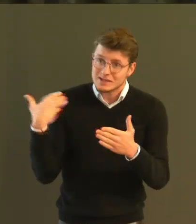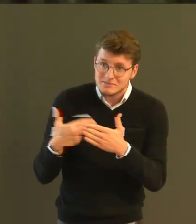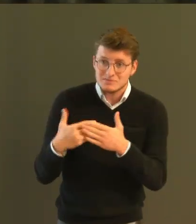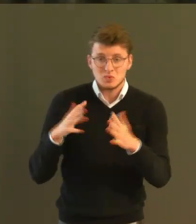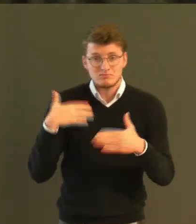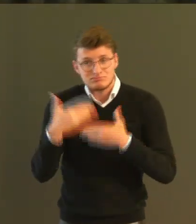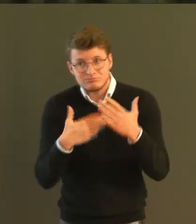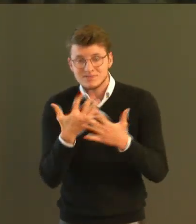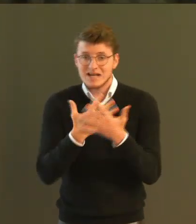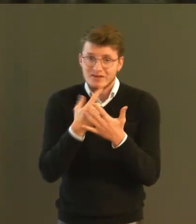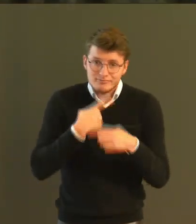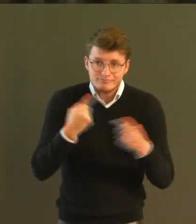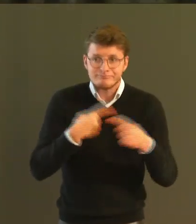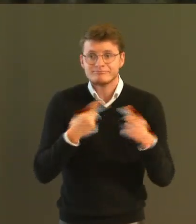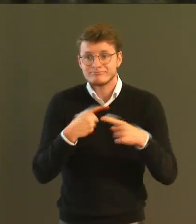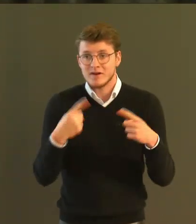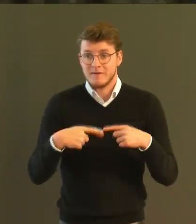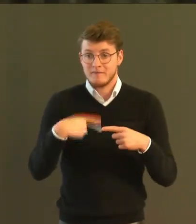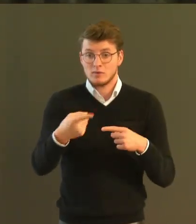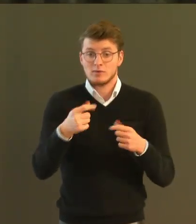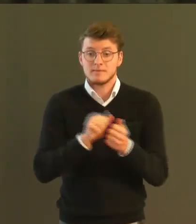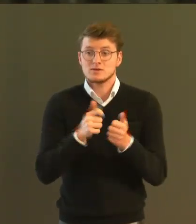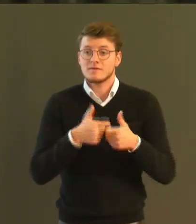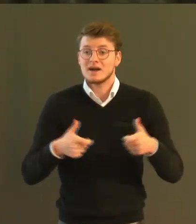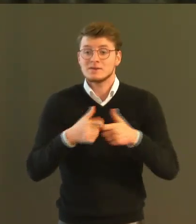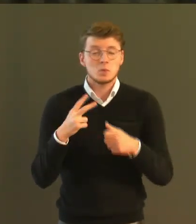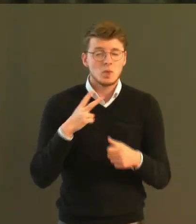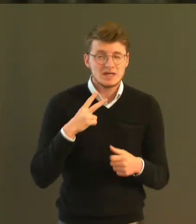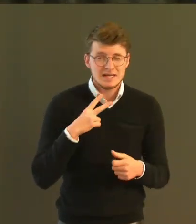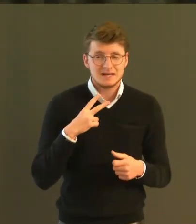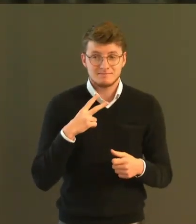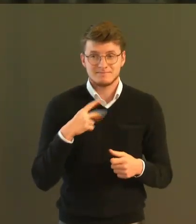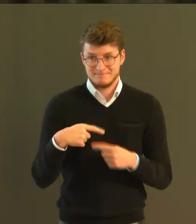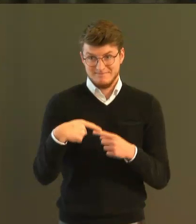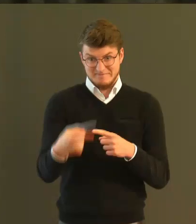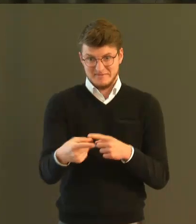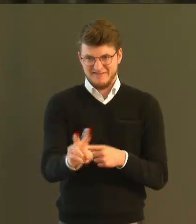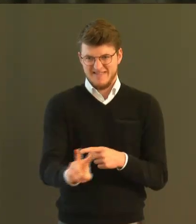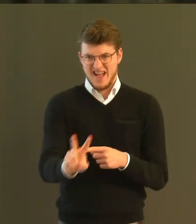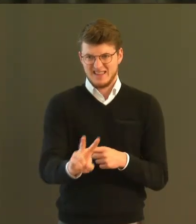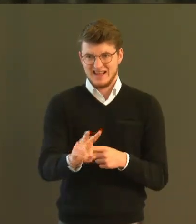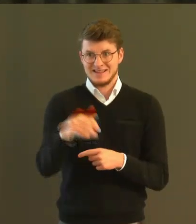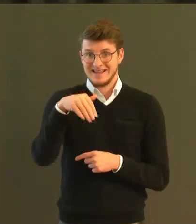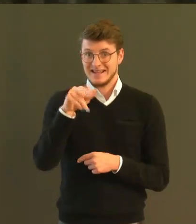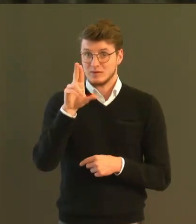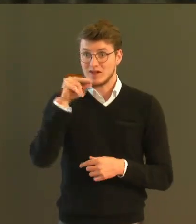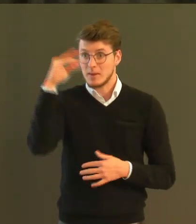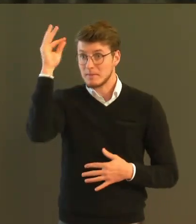faire confiance à nos platines négative mais